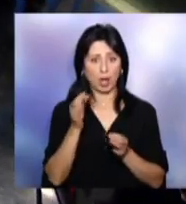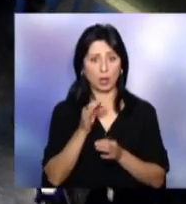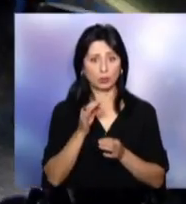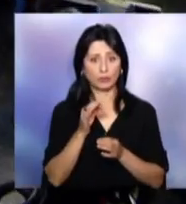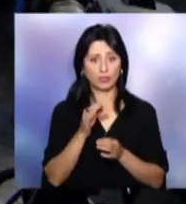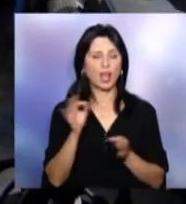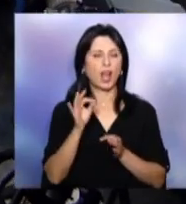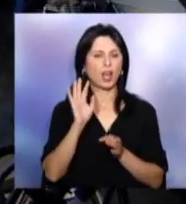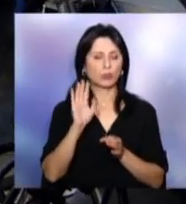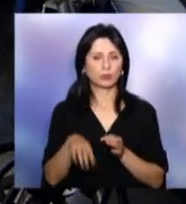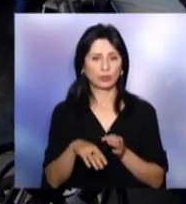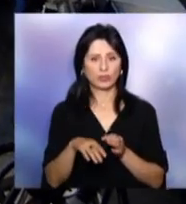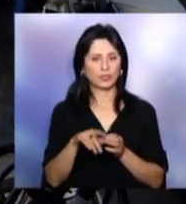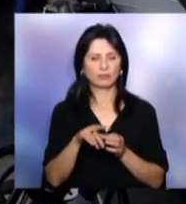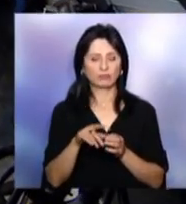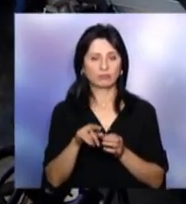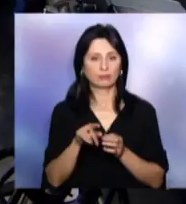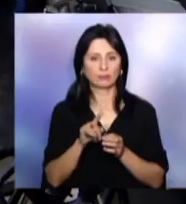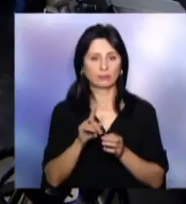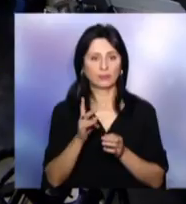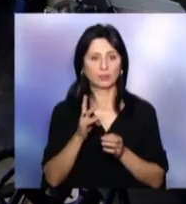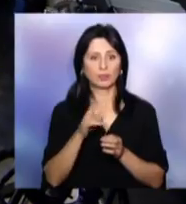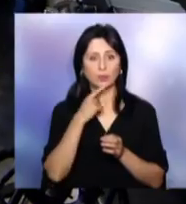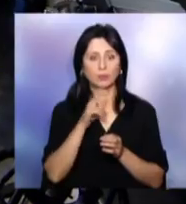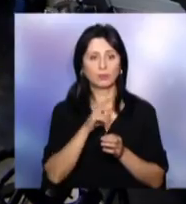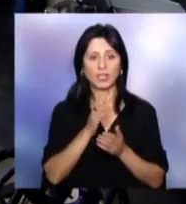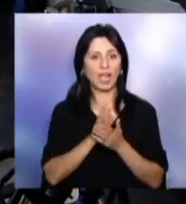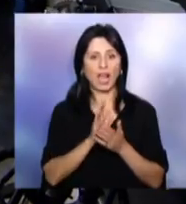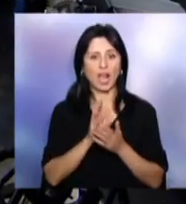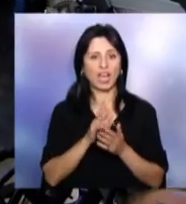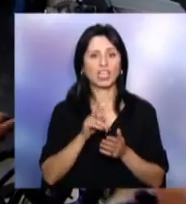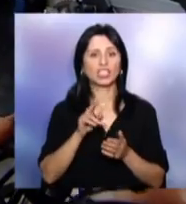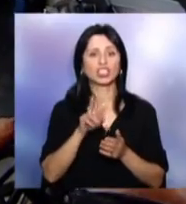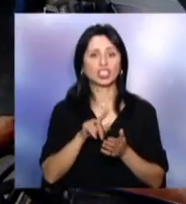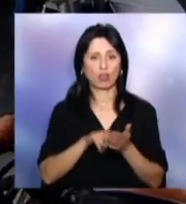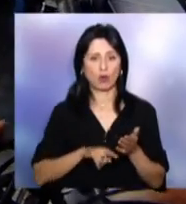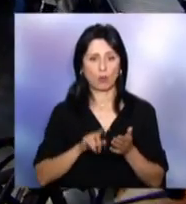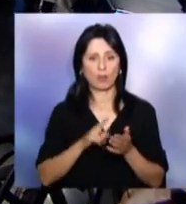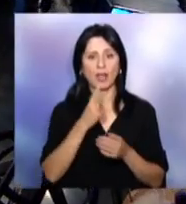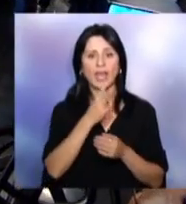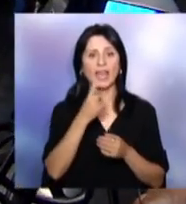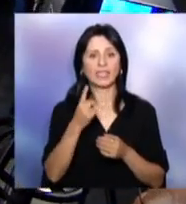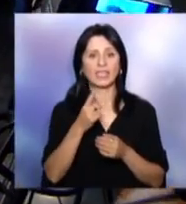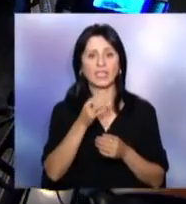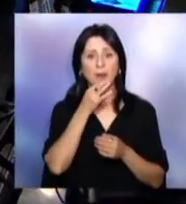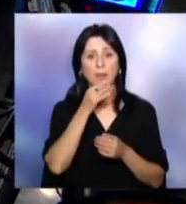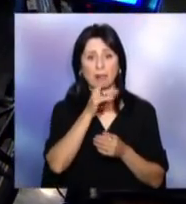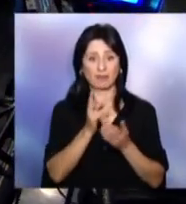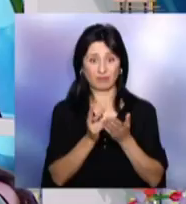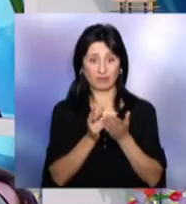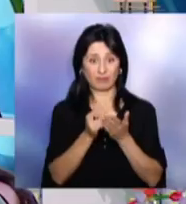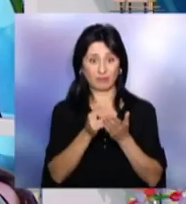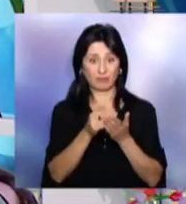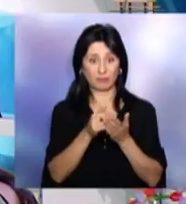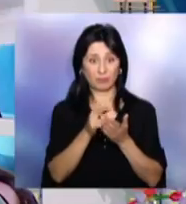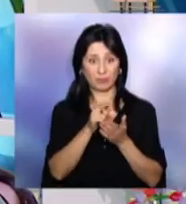არაუშავს? არაუშავს. არაუშავს. ამასობაში ჩვენ აქ ხაზი უნდა გაუსვათ, რომ ეს არ არის ჭრილობა. დიახ. ერთადერთი სანამ მანანა მოჭრის ამ რგოლს,